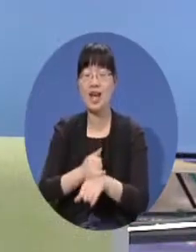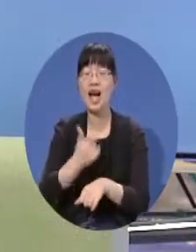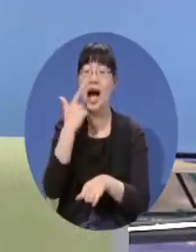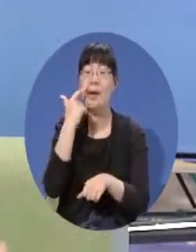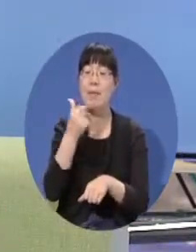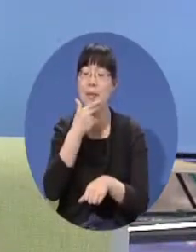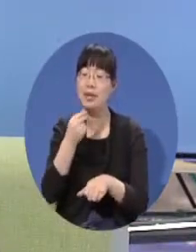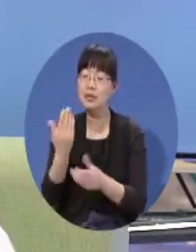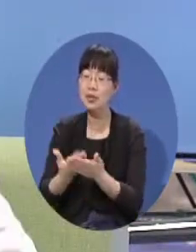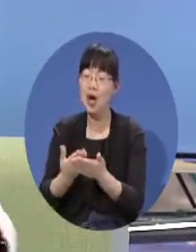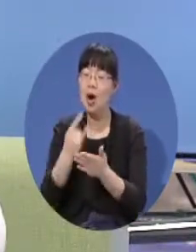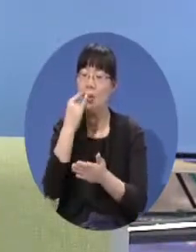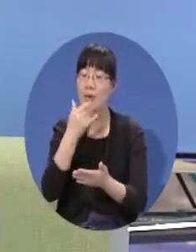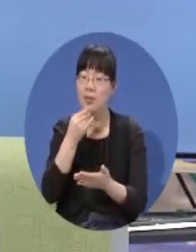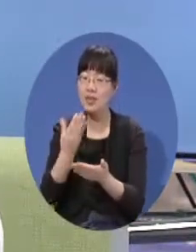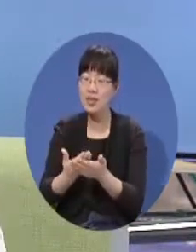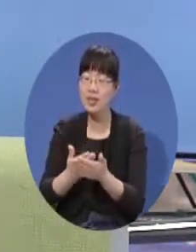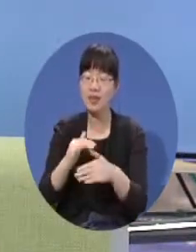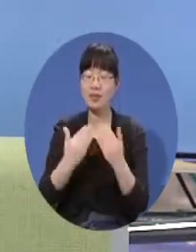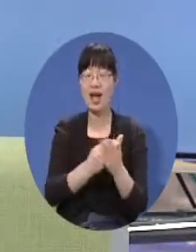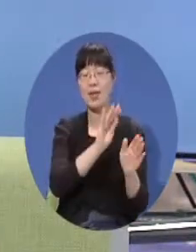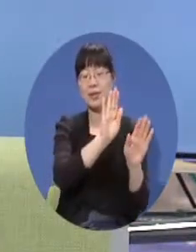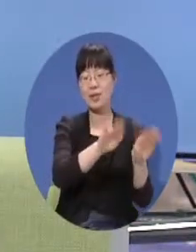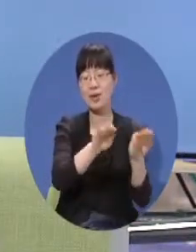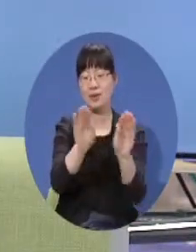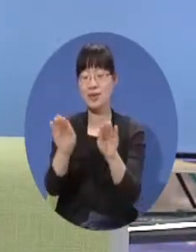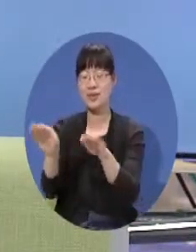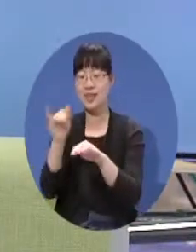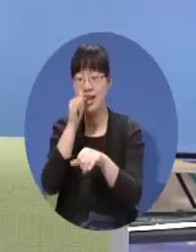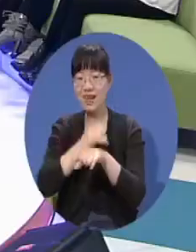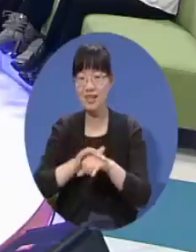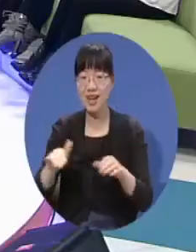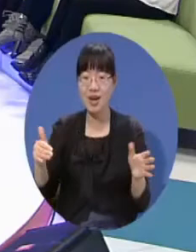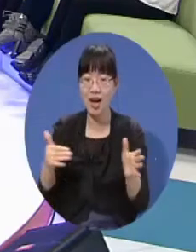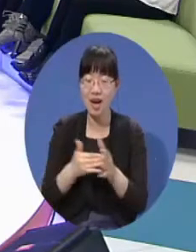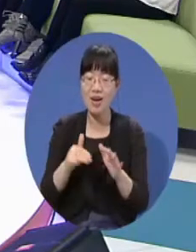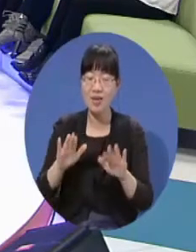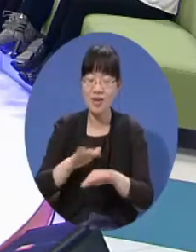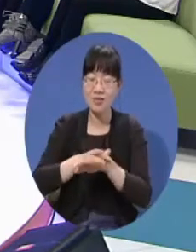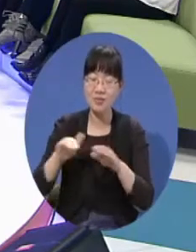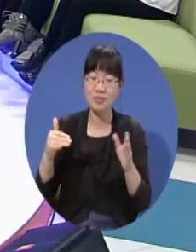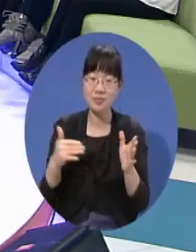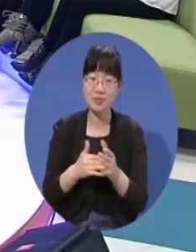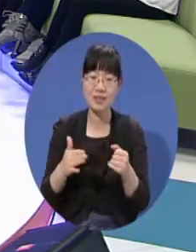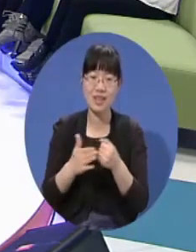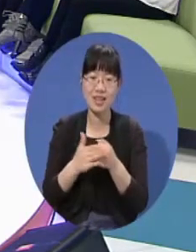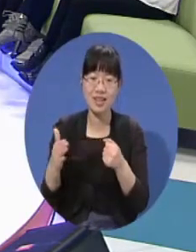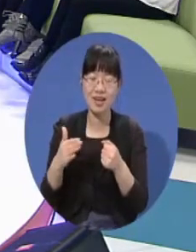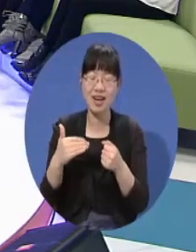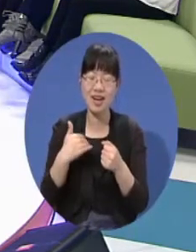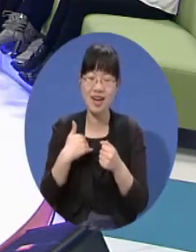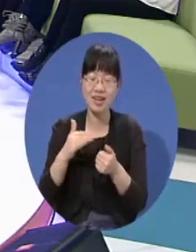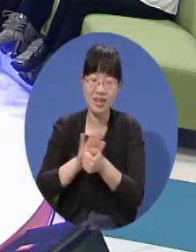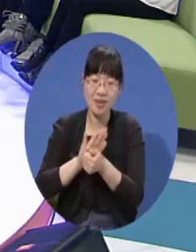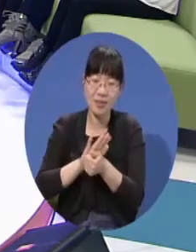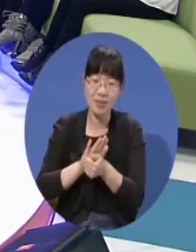주세요. 엄마 팬티 주세요. 다 넣는 거예요. 그래서 잘 널었으면 오늘 잘 널었으니까 내가 그